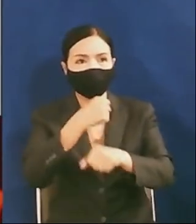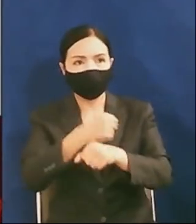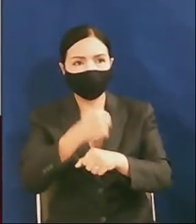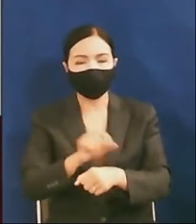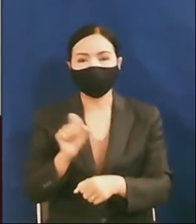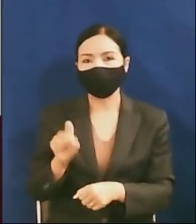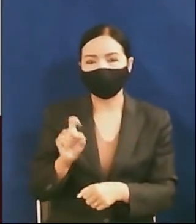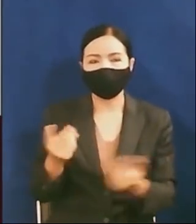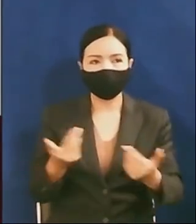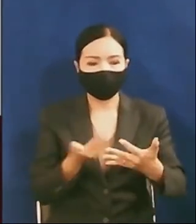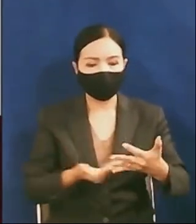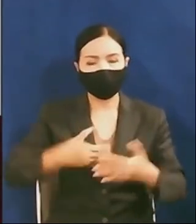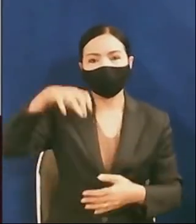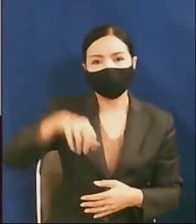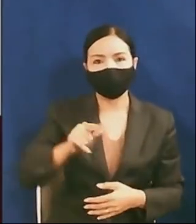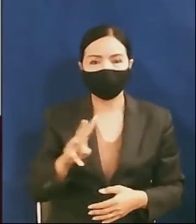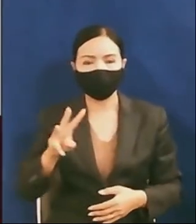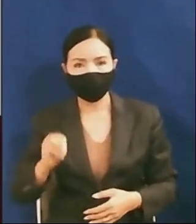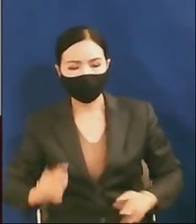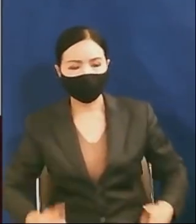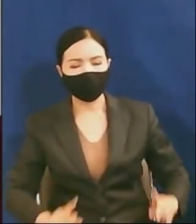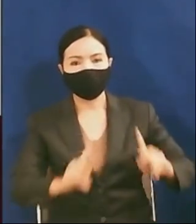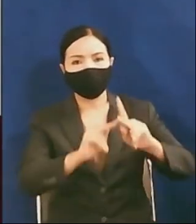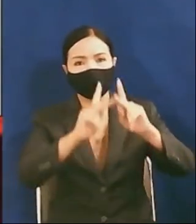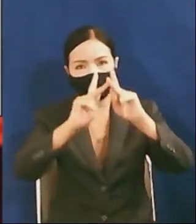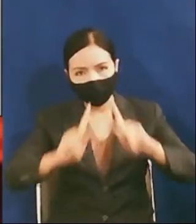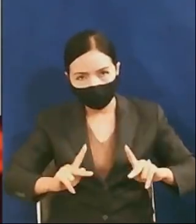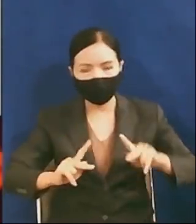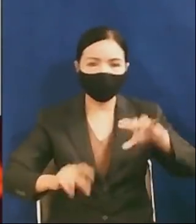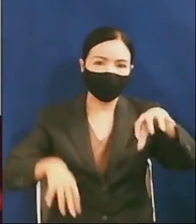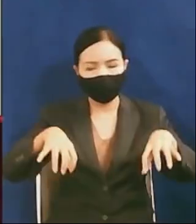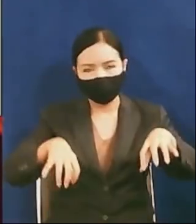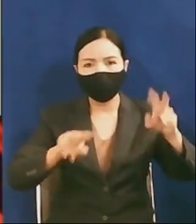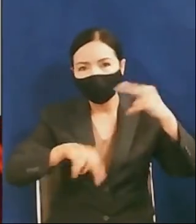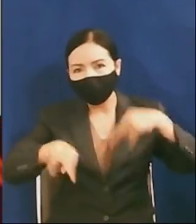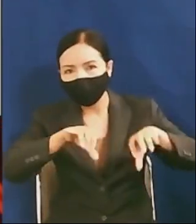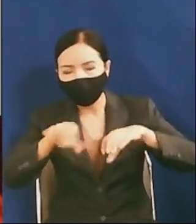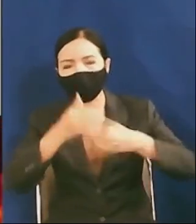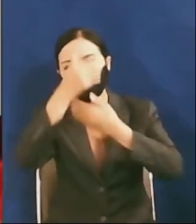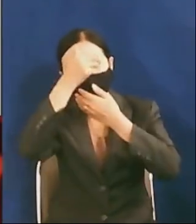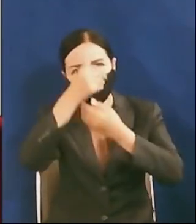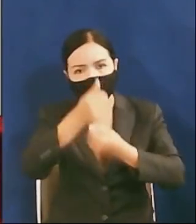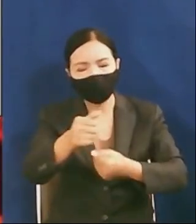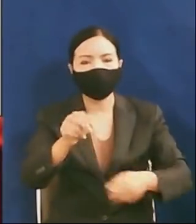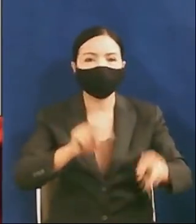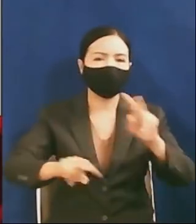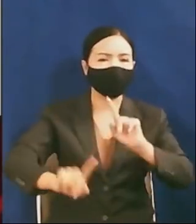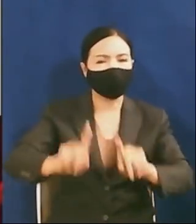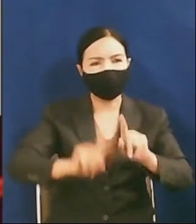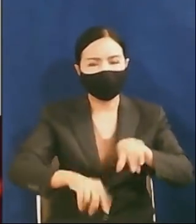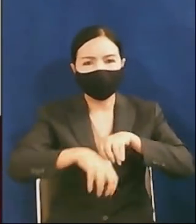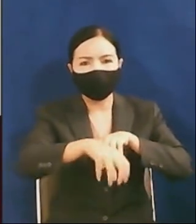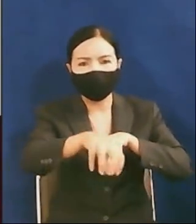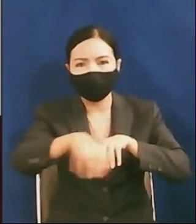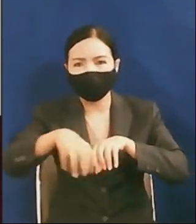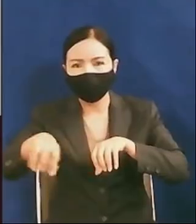ภาวะฉุกเฉินในระดับกรมแล้วก็ที่กระทรวงนะครับก็มีการติดตามเรื่องนี้ให้ความสนใจนะครับที่เขตต่างๆที่ร